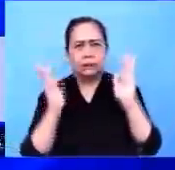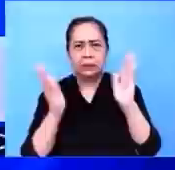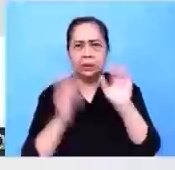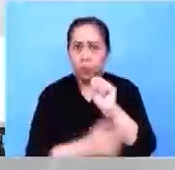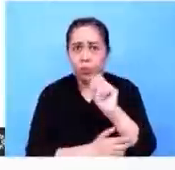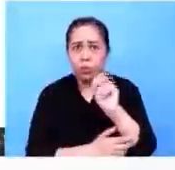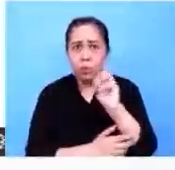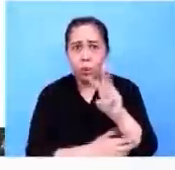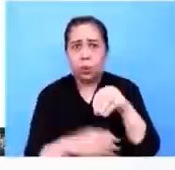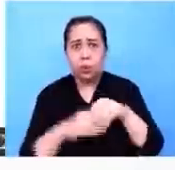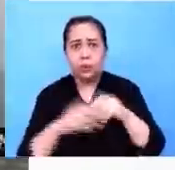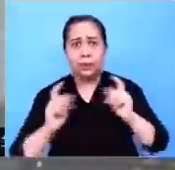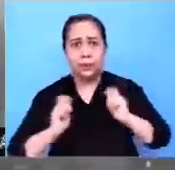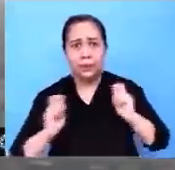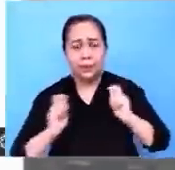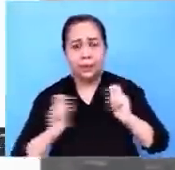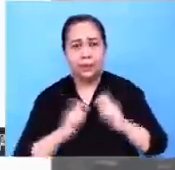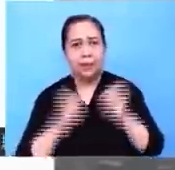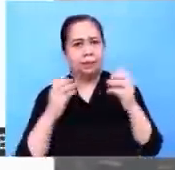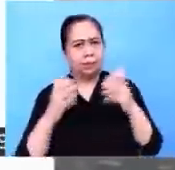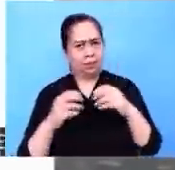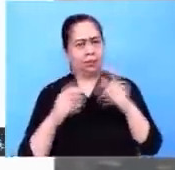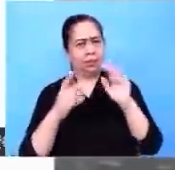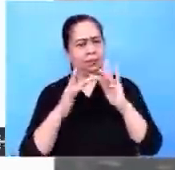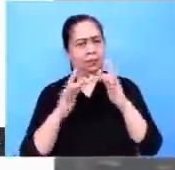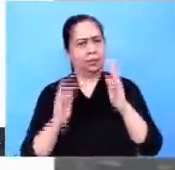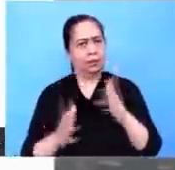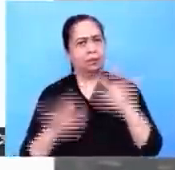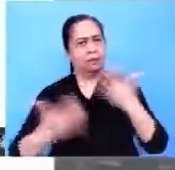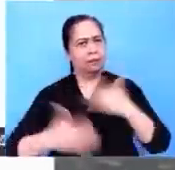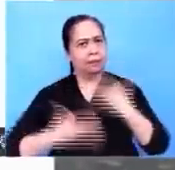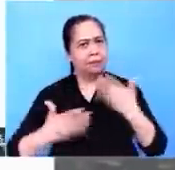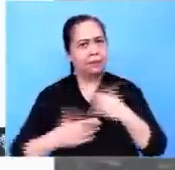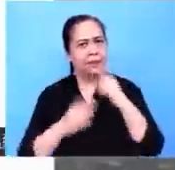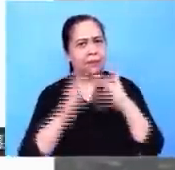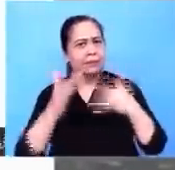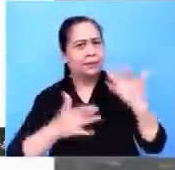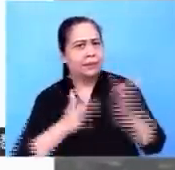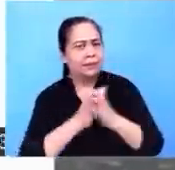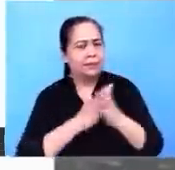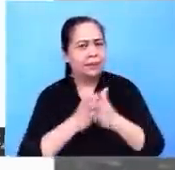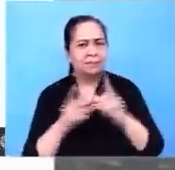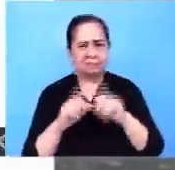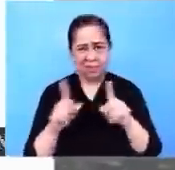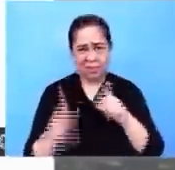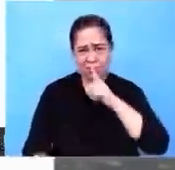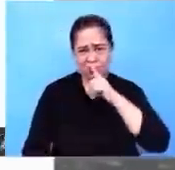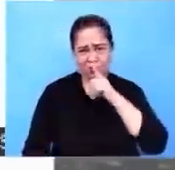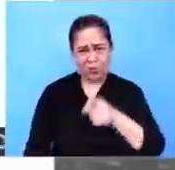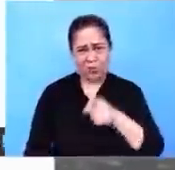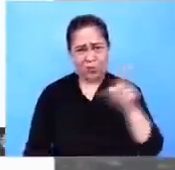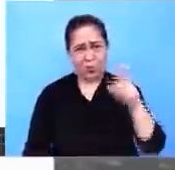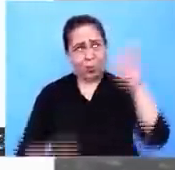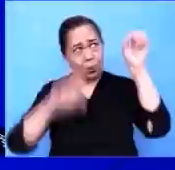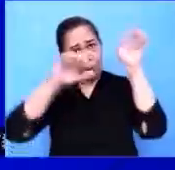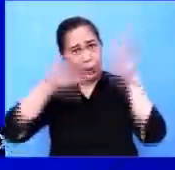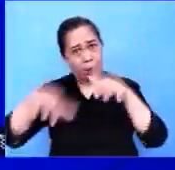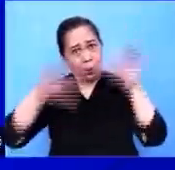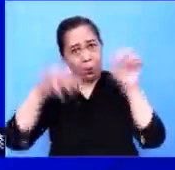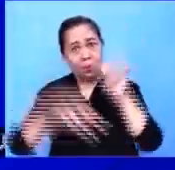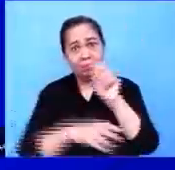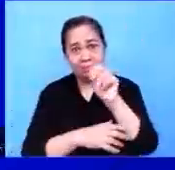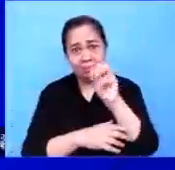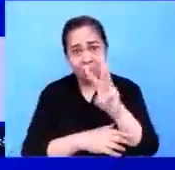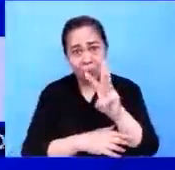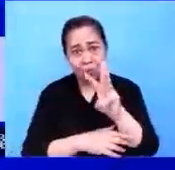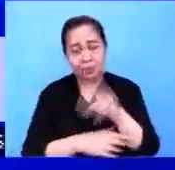Tagaytay. Marami tuloy netizens na natuwa at na-excite. Pero totoo ba talagang nag-snow sa Tagaytay?